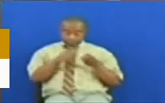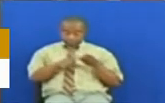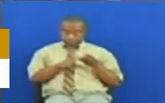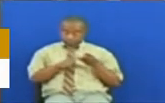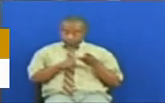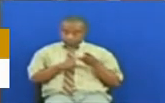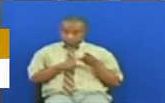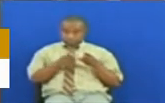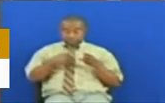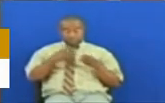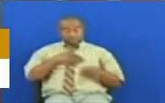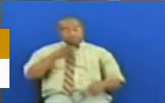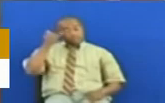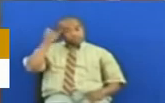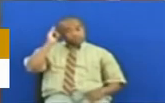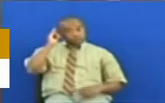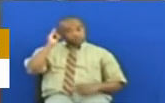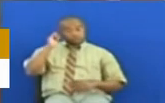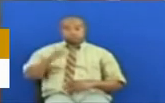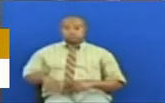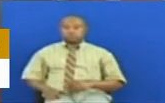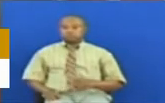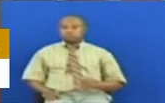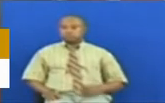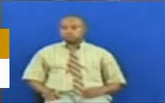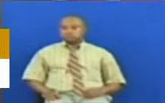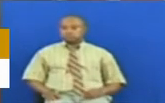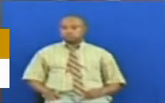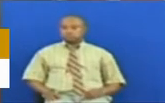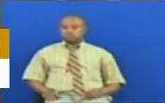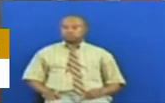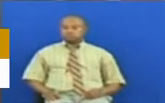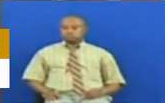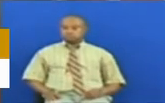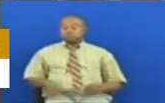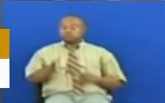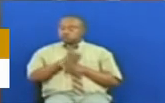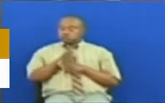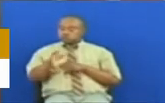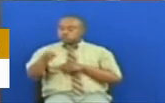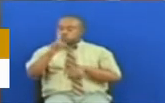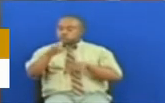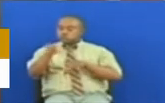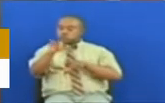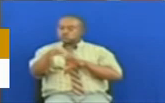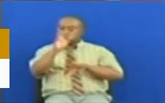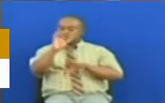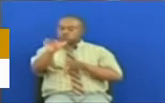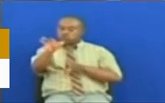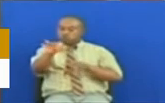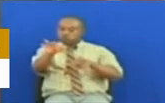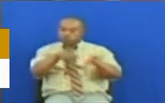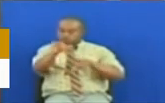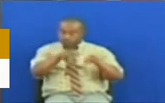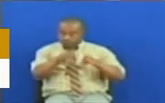ningependa nishauri serikali, hili jambo la uvuvi wa bahari kuu ni jambo ambalo linaweza